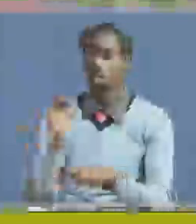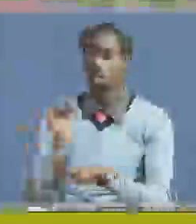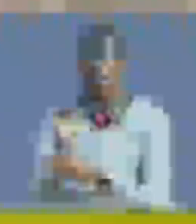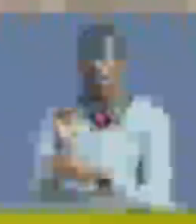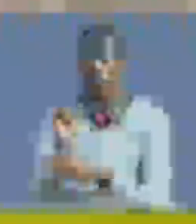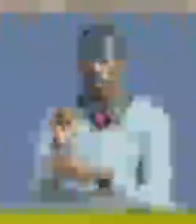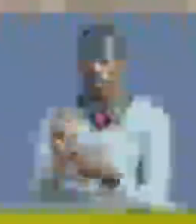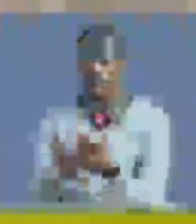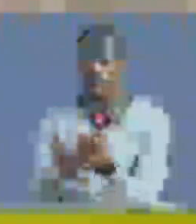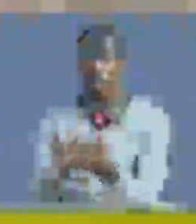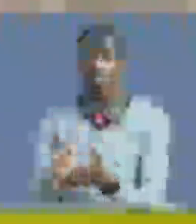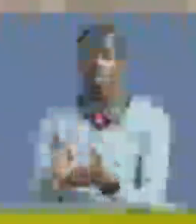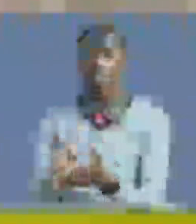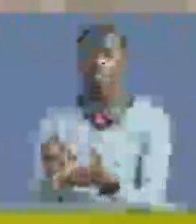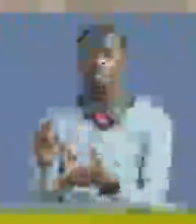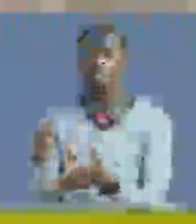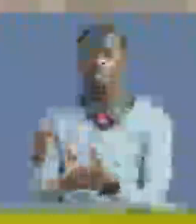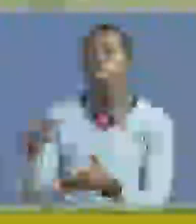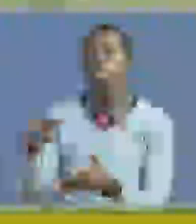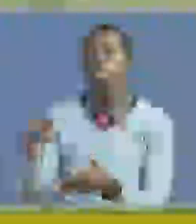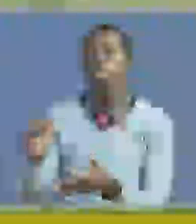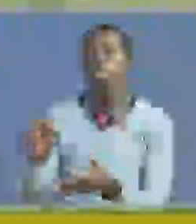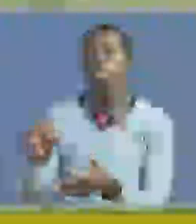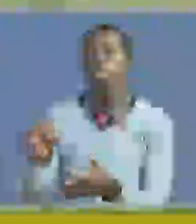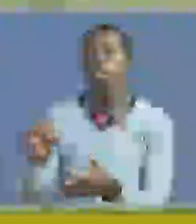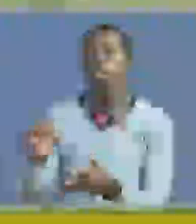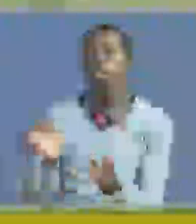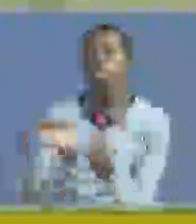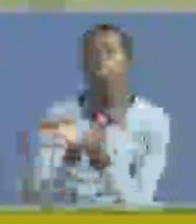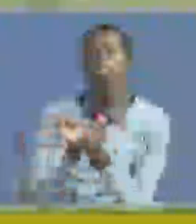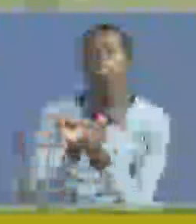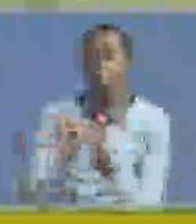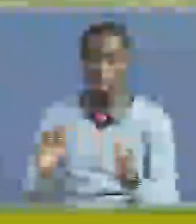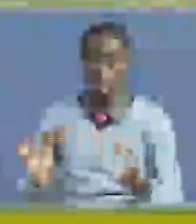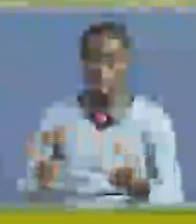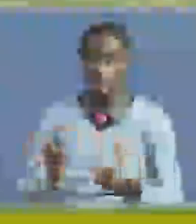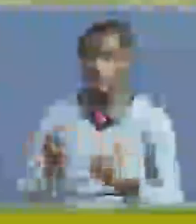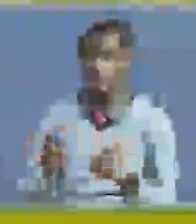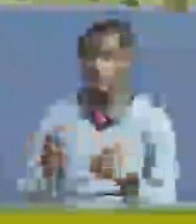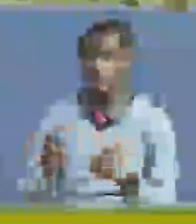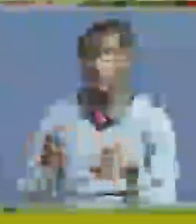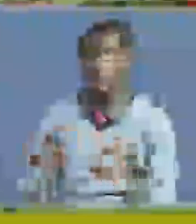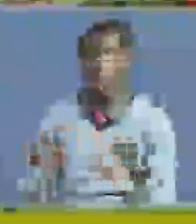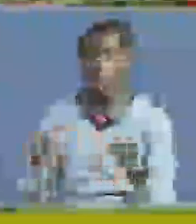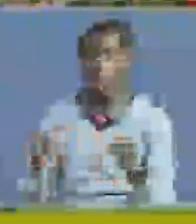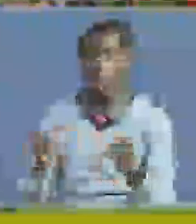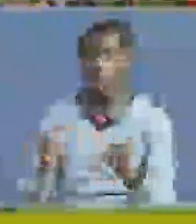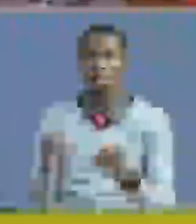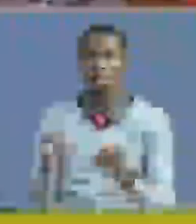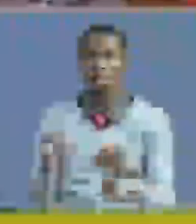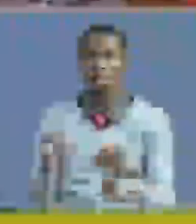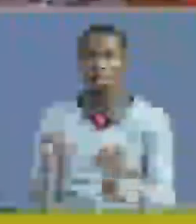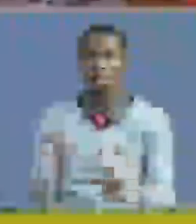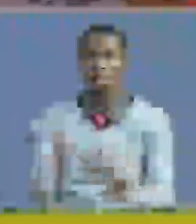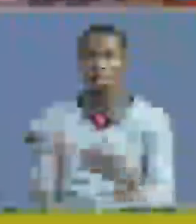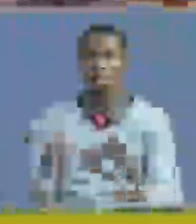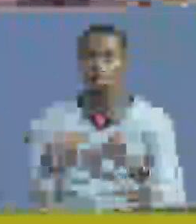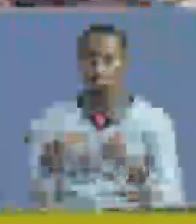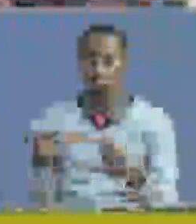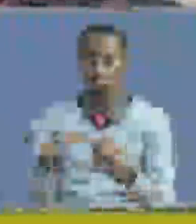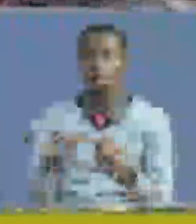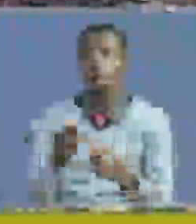amemwomba kiongozi wa mashtaka ya umma Nordin Haji kwa kamata wanaochochea uhasama huo. Pia amesema msitu wa Mau unachangia uhasama